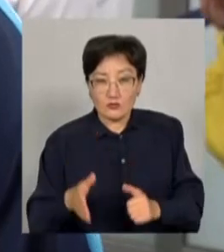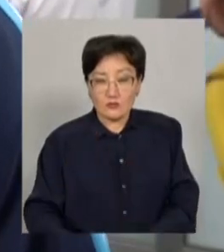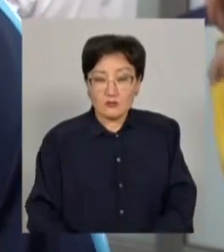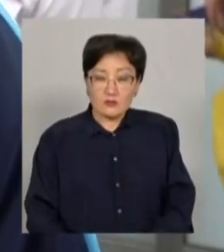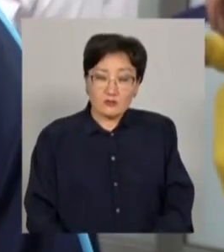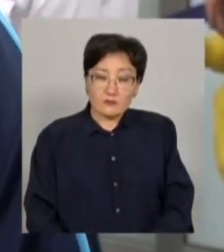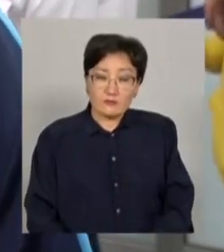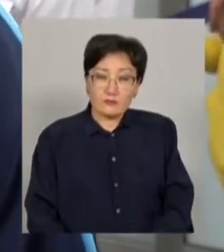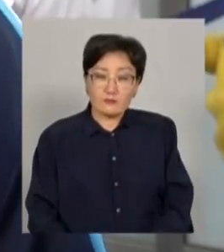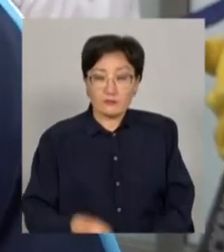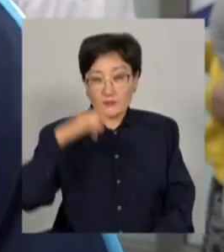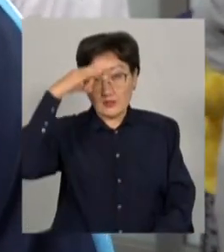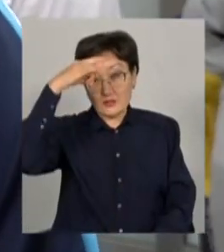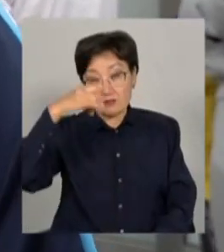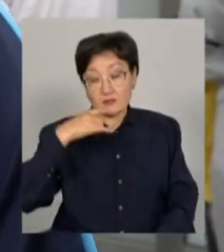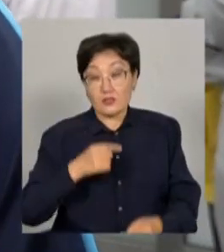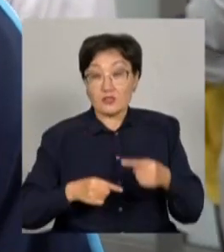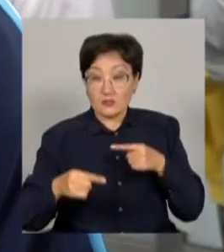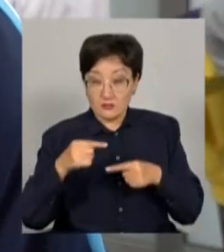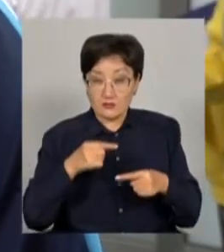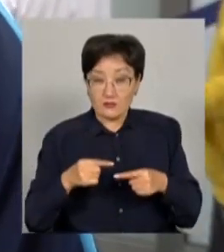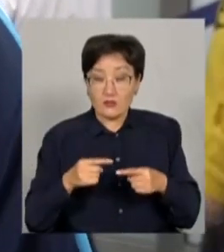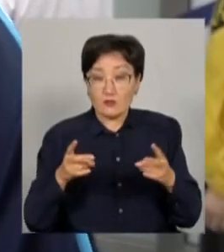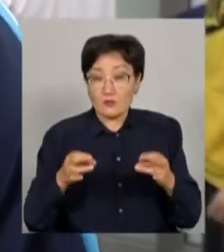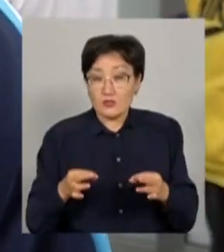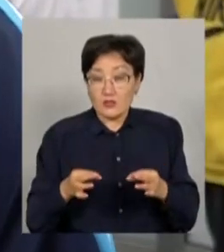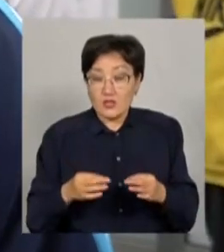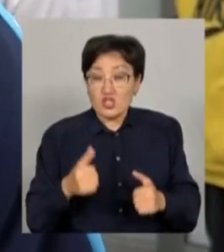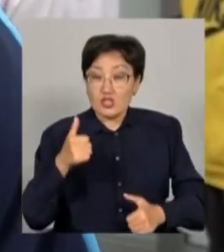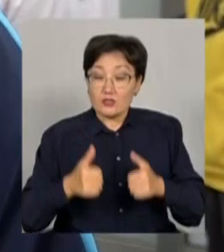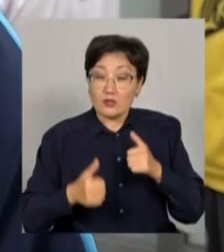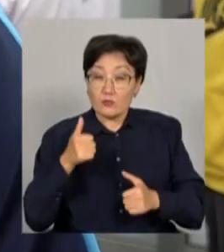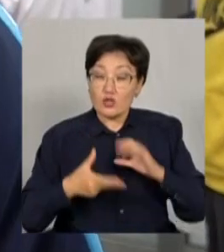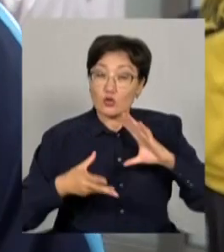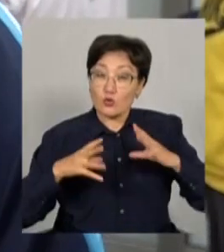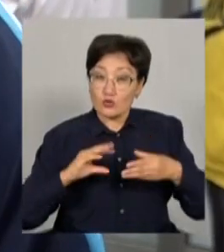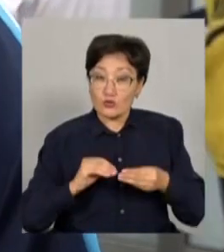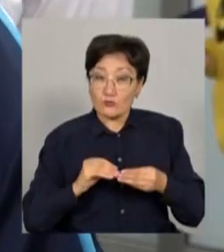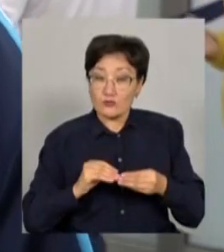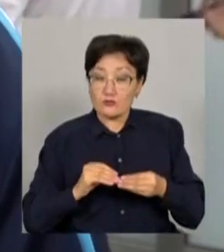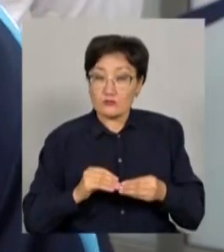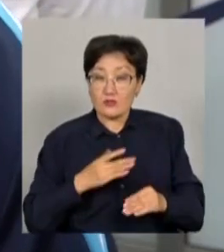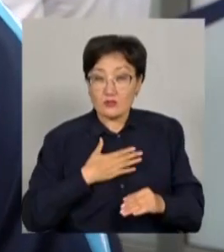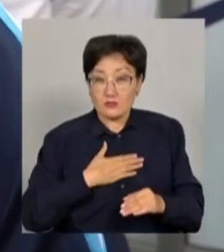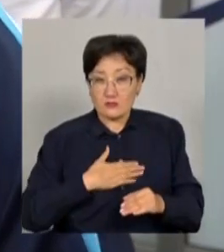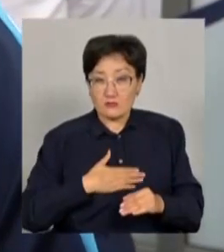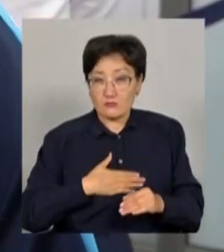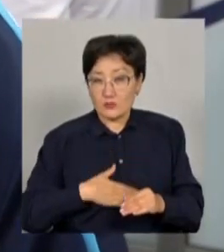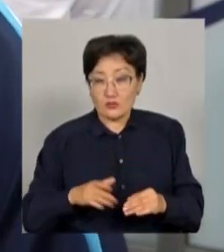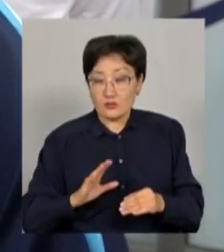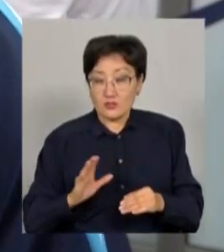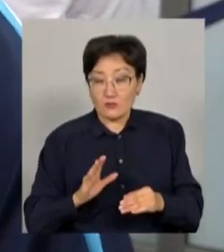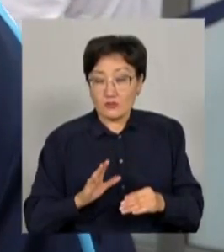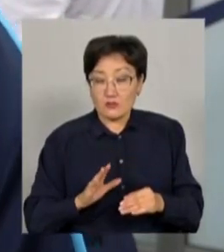елге келгенде әрине елді сағынып келесің ғой, бірақ жарыстың қорытындысымен көңілге жақсы емес. Неге